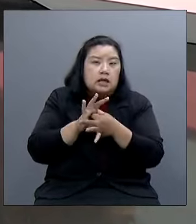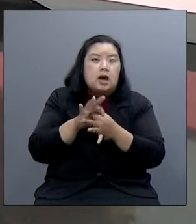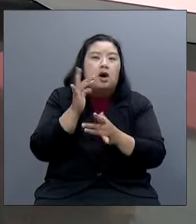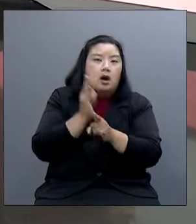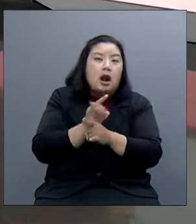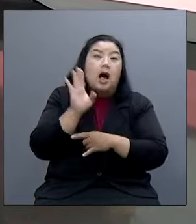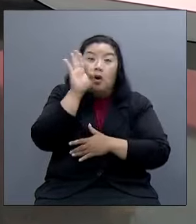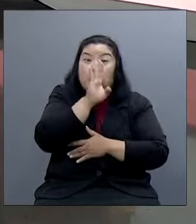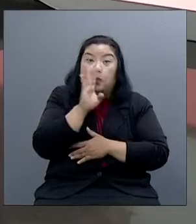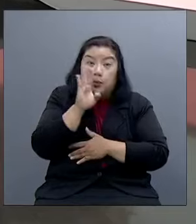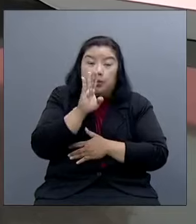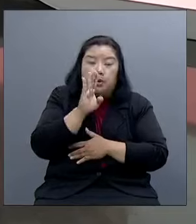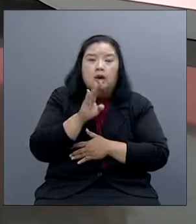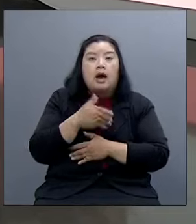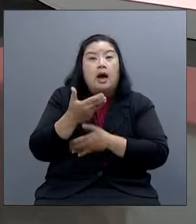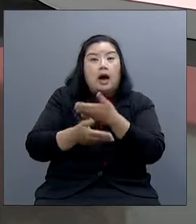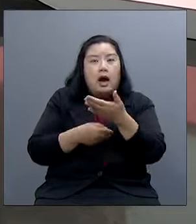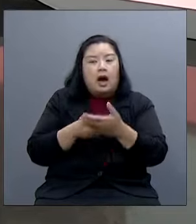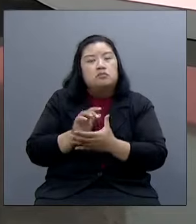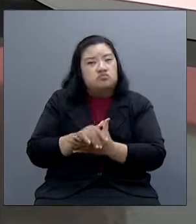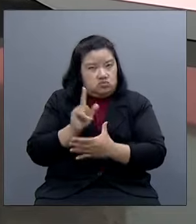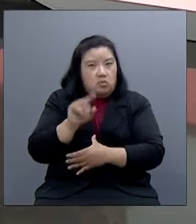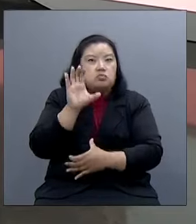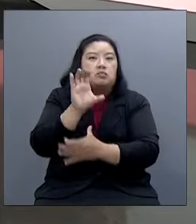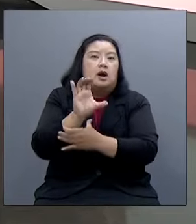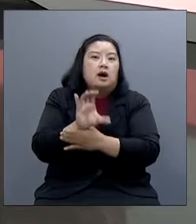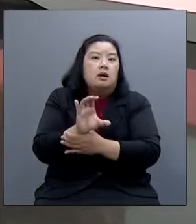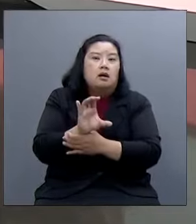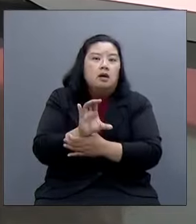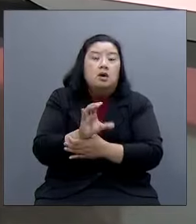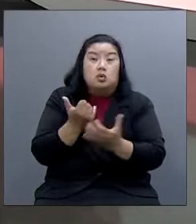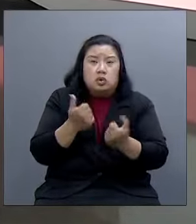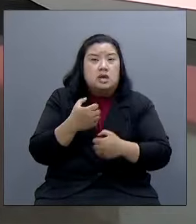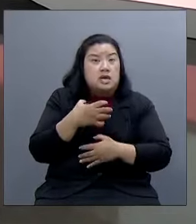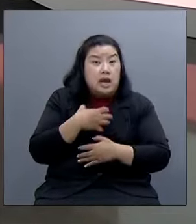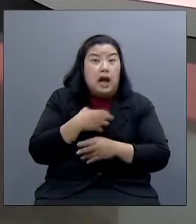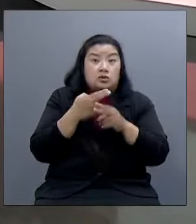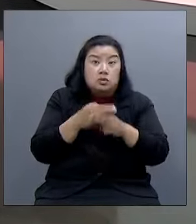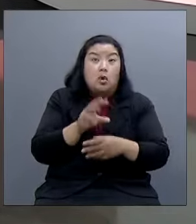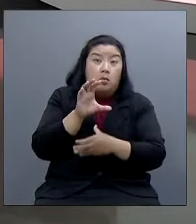ชนเนี่ยจะมีความเข้มงวดซึ่งพวกเขาค่ะไม่อยากให้เกิดขึ้นเฉพาะช่วงเทศกาลเท่านั้นค่ะ